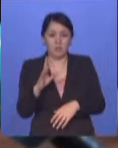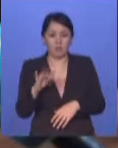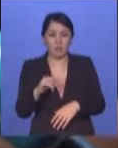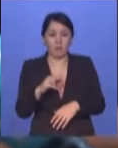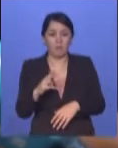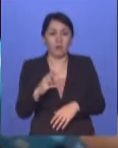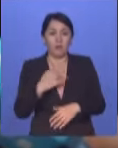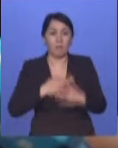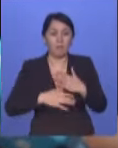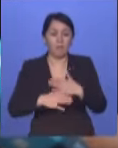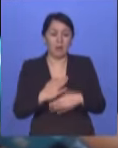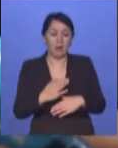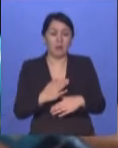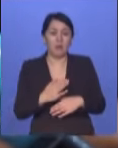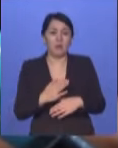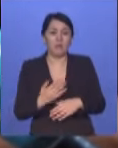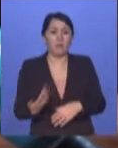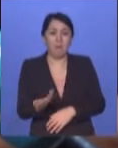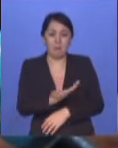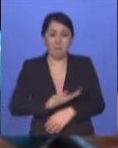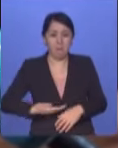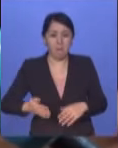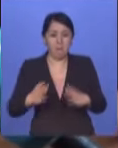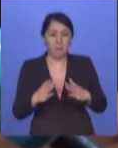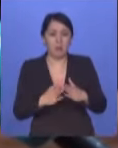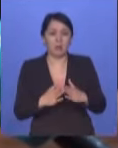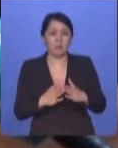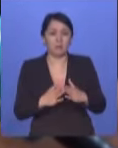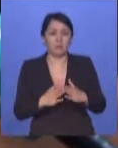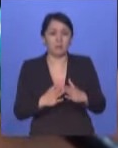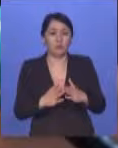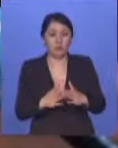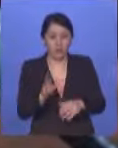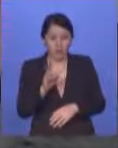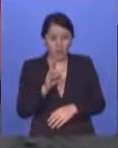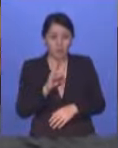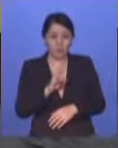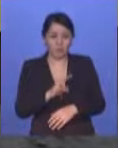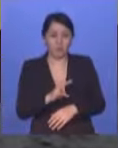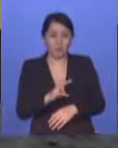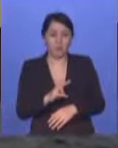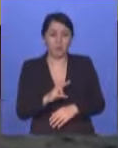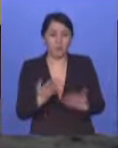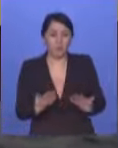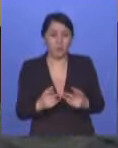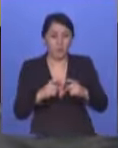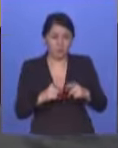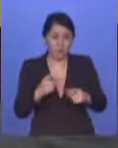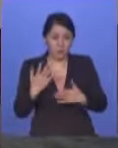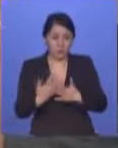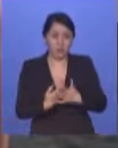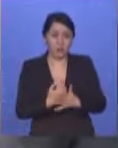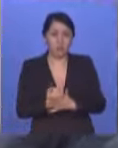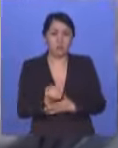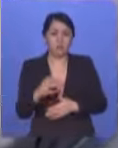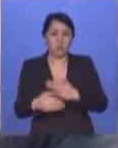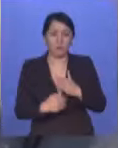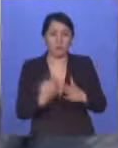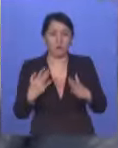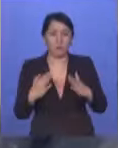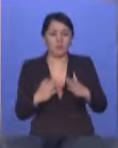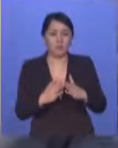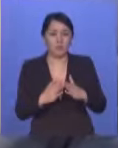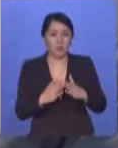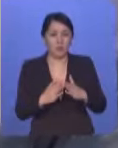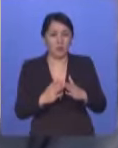радовали вас, чтобы эти дома простояли очень долго и прослужили вам очень хорошо. Жители, получившие новые дома, также не